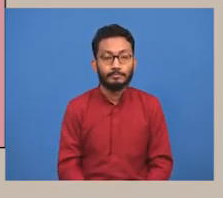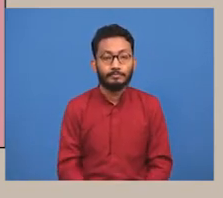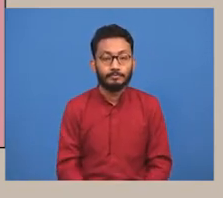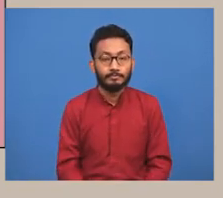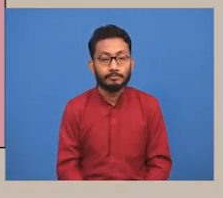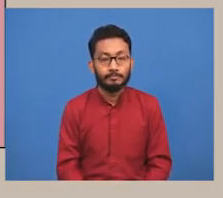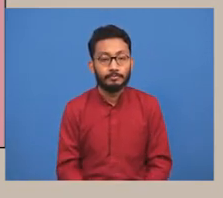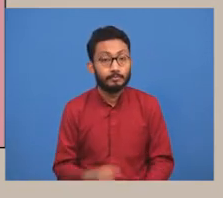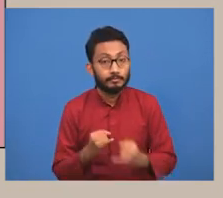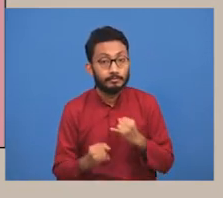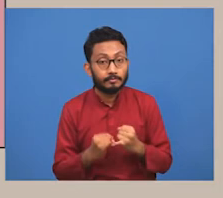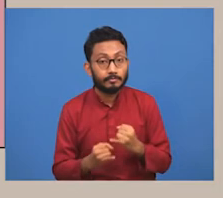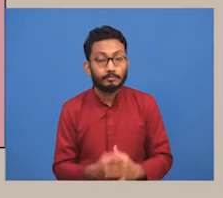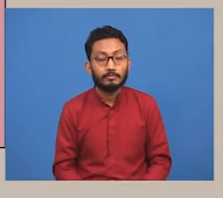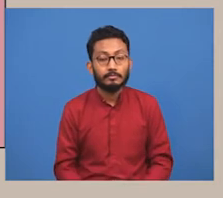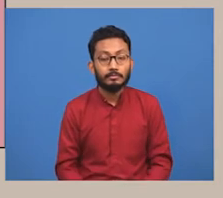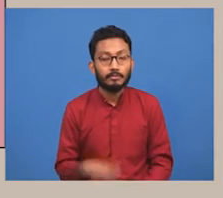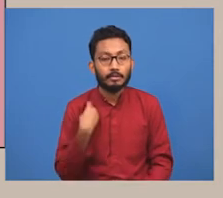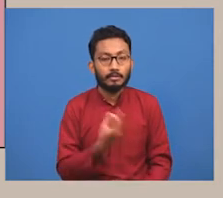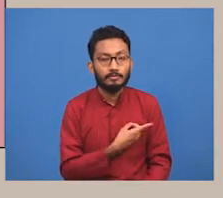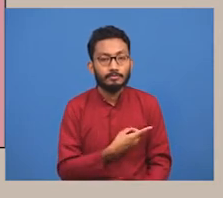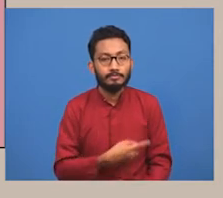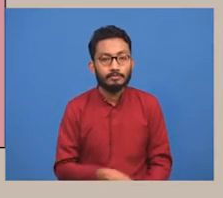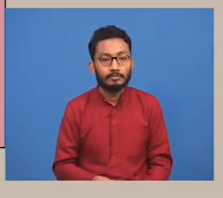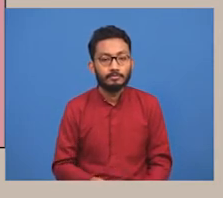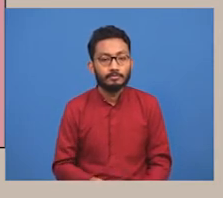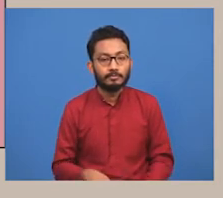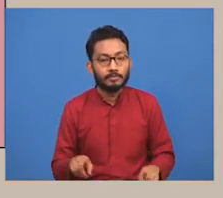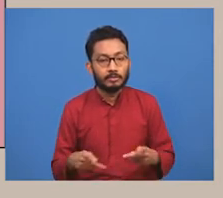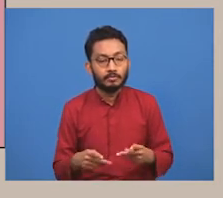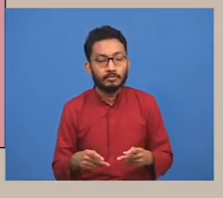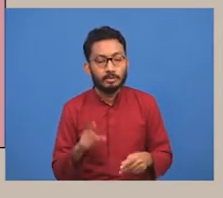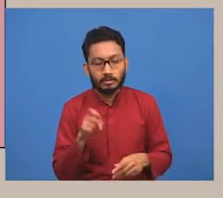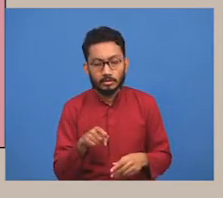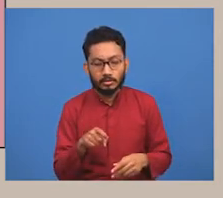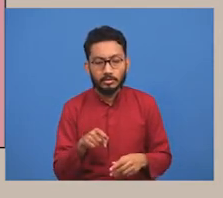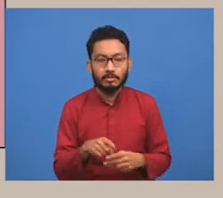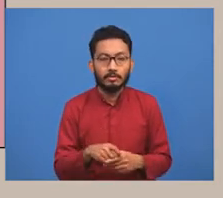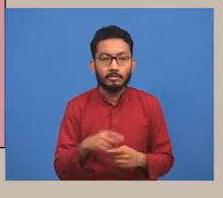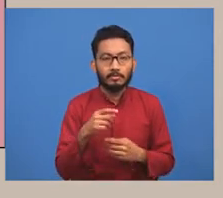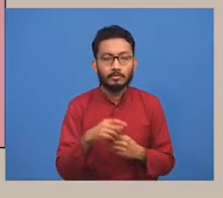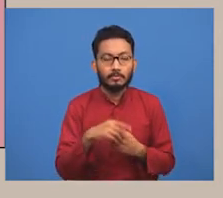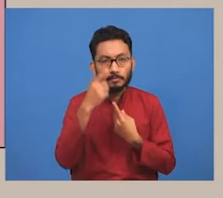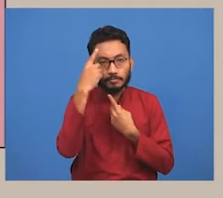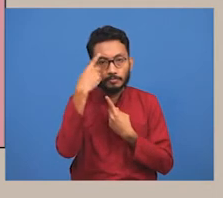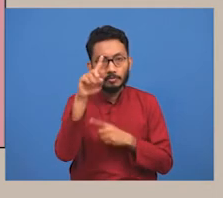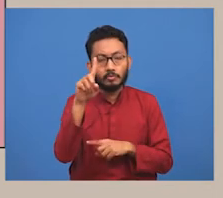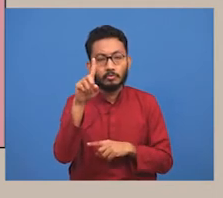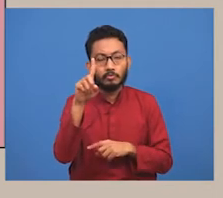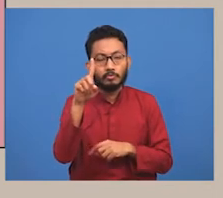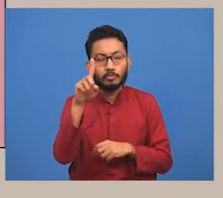Dan yang terakhir, kita perlu membuat rumusan kepada jawapan, iaitu rumusannya